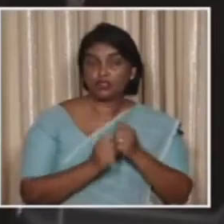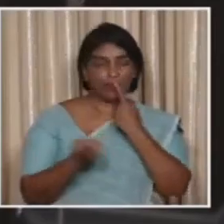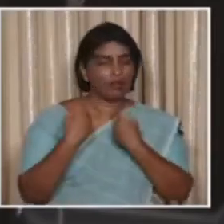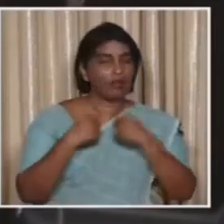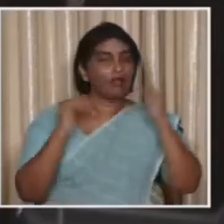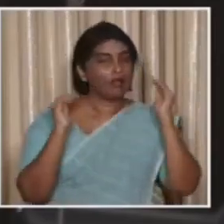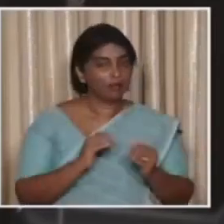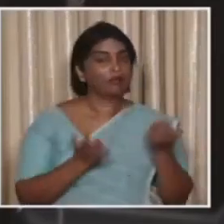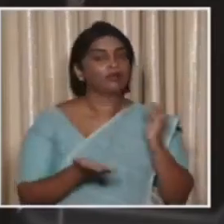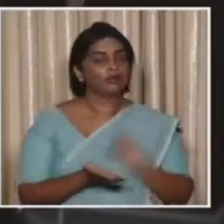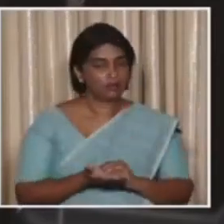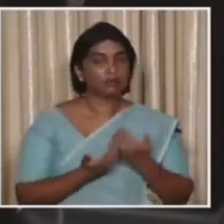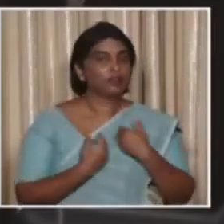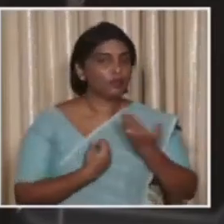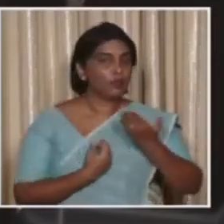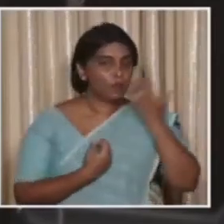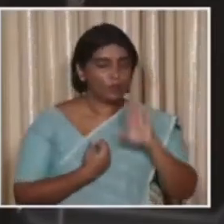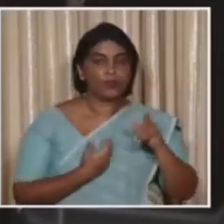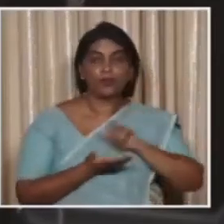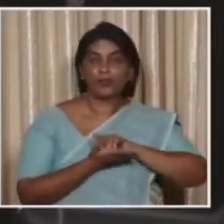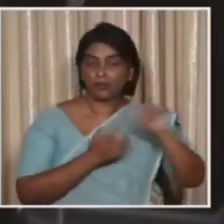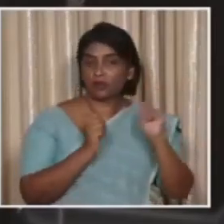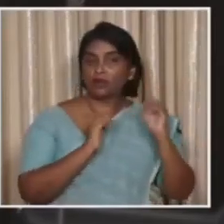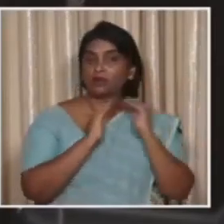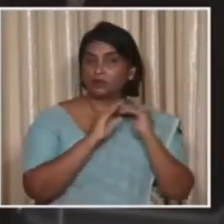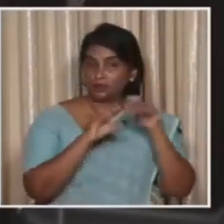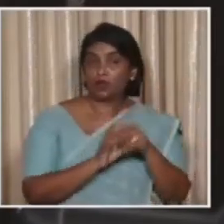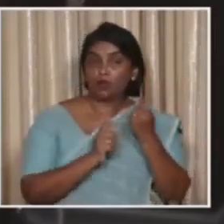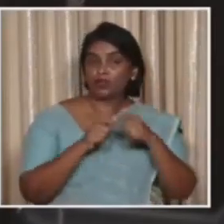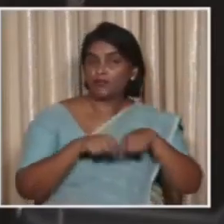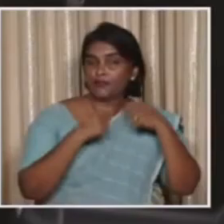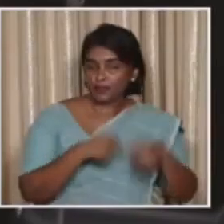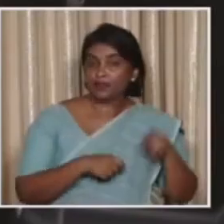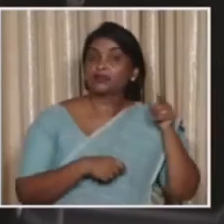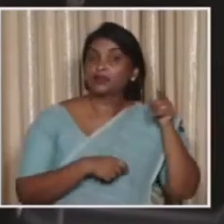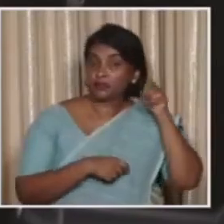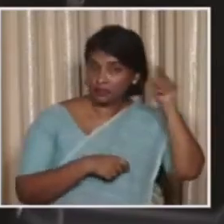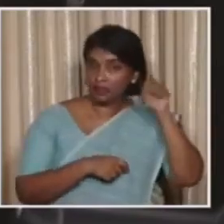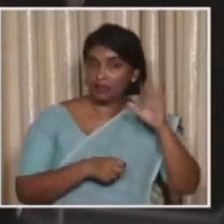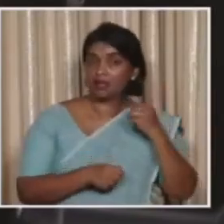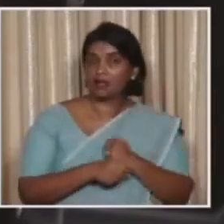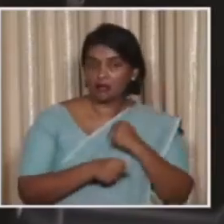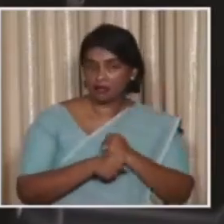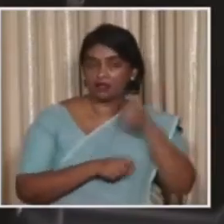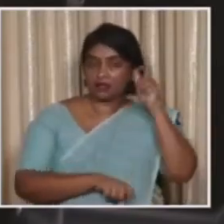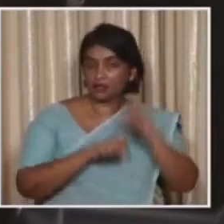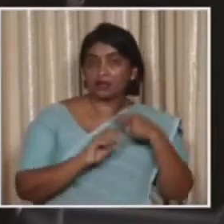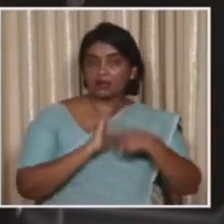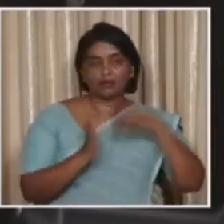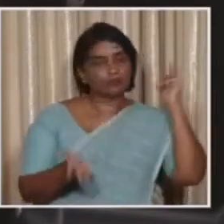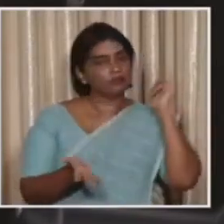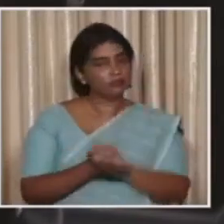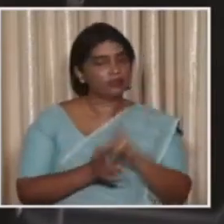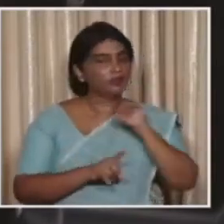ලැබීම සම්බන්ධයෙන් නැවත වතාවක් අපිට පුළුවන් වුණා විදේශ සේවා නියුක්ති කාර්යාංශයේ මුදල් වියදම් කරලා ඒ රටේ රජයේ නියෝජිතයින් මේ රටට